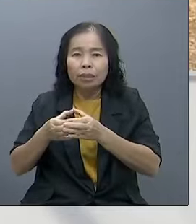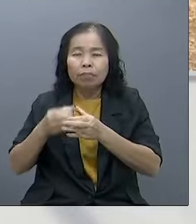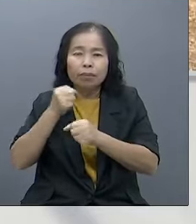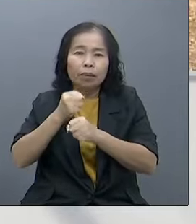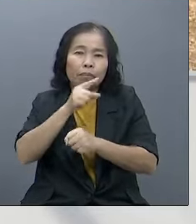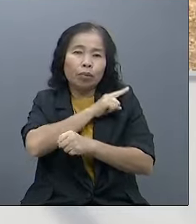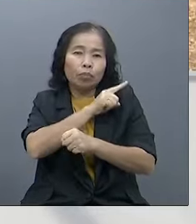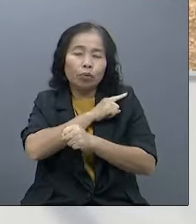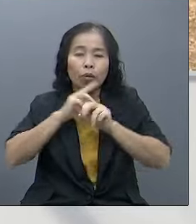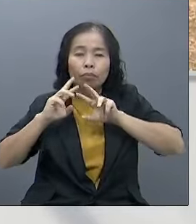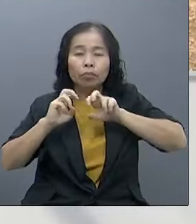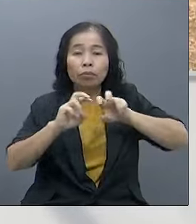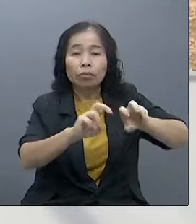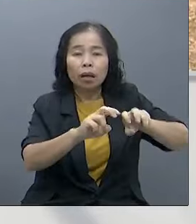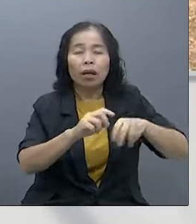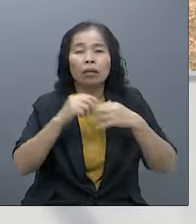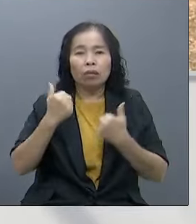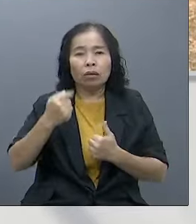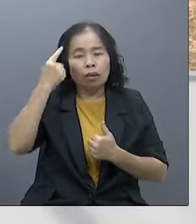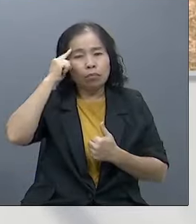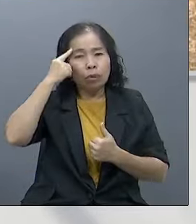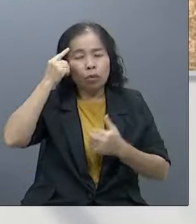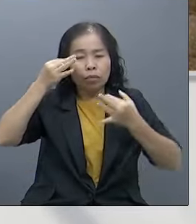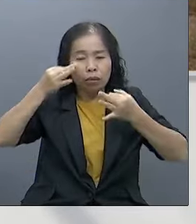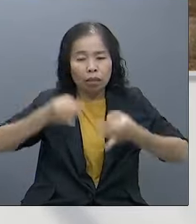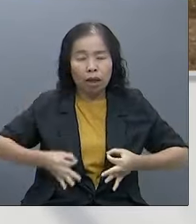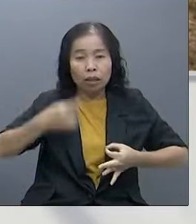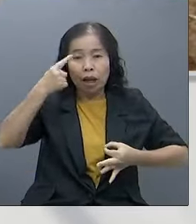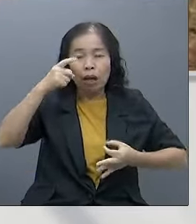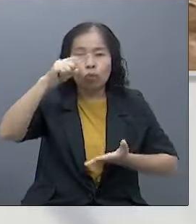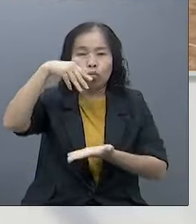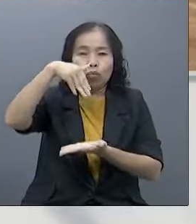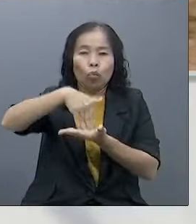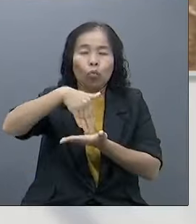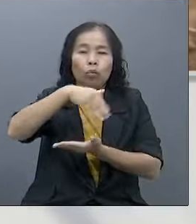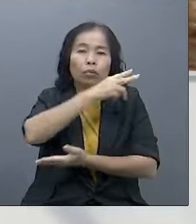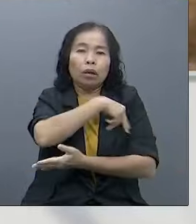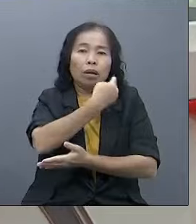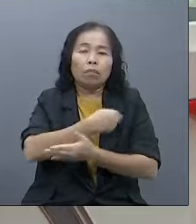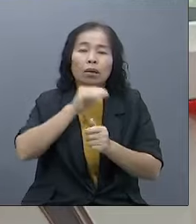ายที่สุดแล้วการตัดสินใจจะอยู่ภายใต้ศูนย์ปฏิบัติการของเทศบาลตำบลแม่ยาวค่ะ